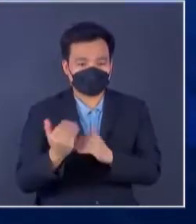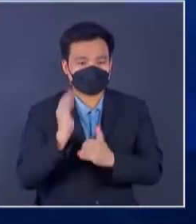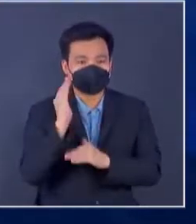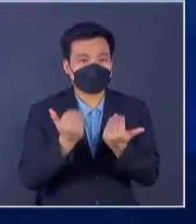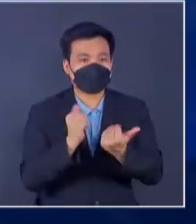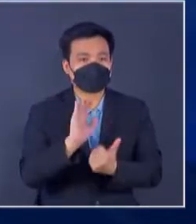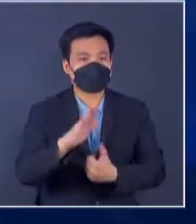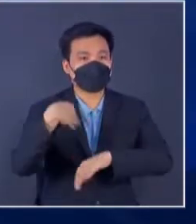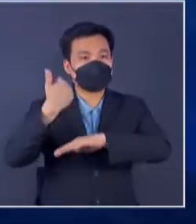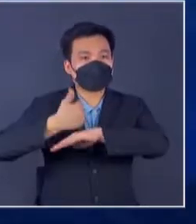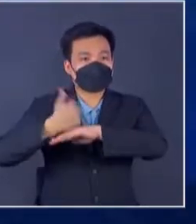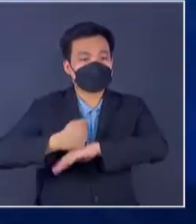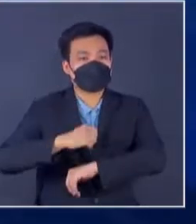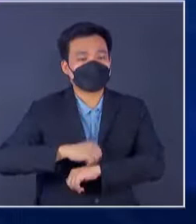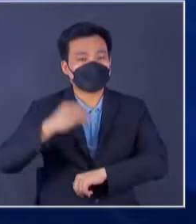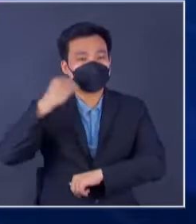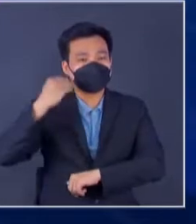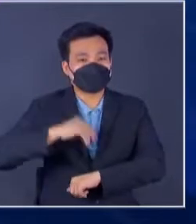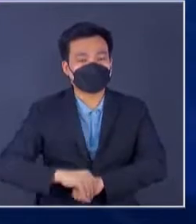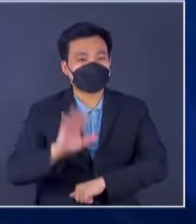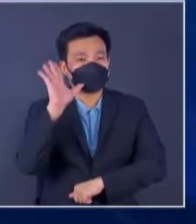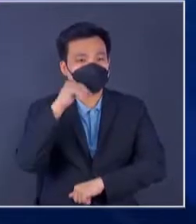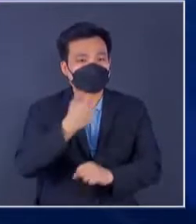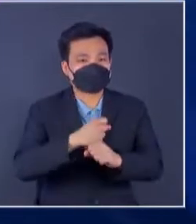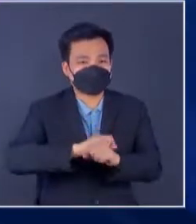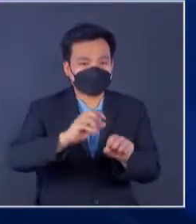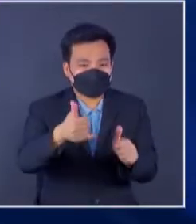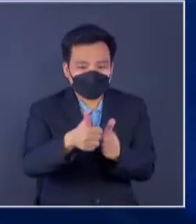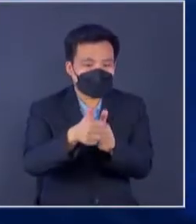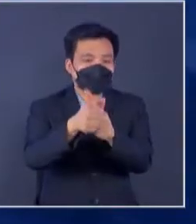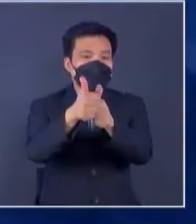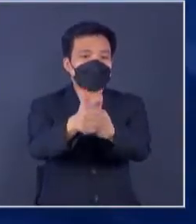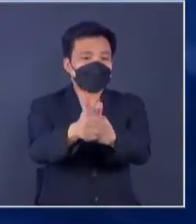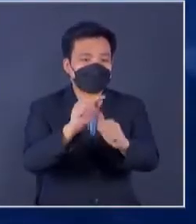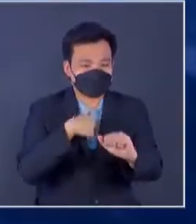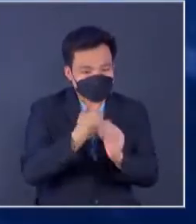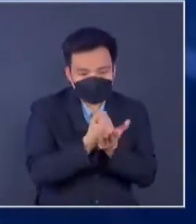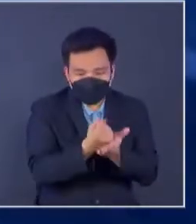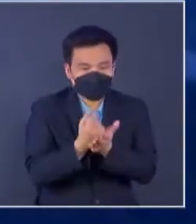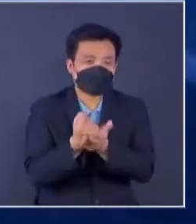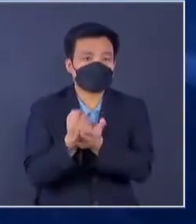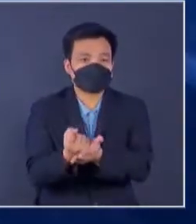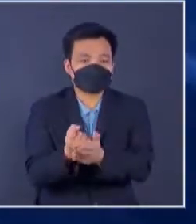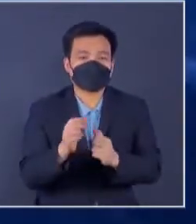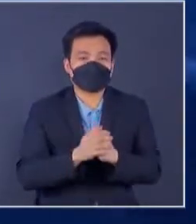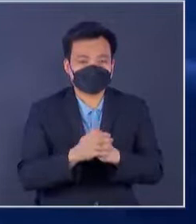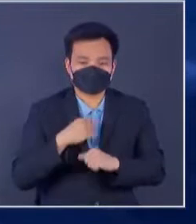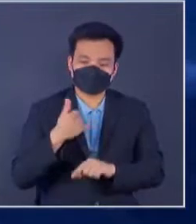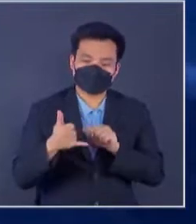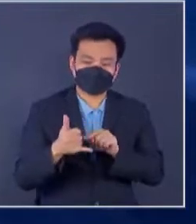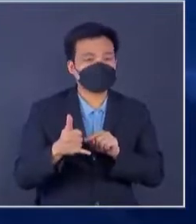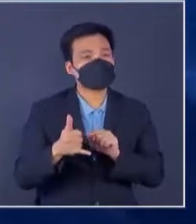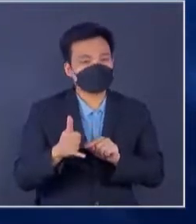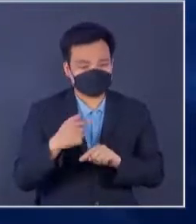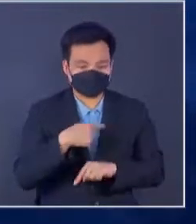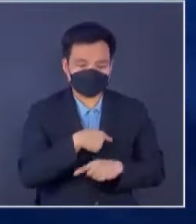แล้วน้องเนี่ยมักจะติดตามคุณพ่อไปออกปฏิบัติหน้าที่อยู่บ่อยครั้งในงานที่พอจะช่วยได้ก็เรียกได้ว่าเด็กคนนี้มี